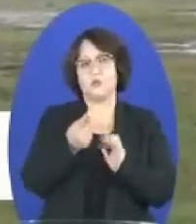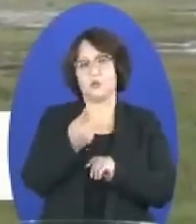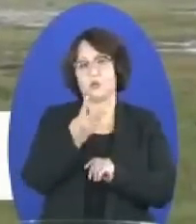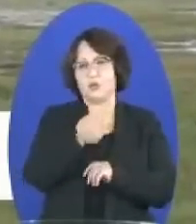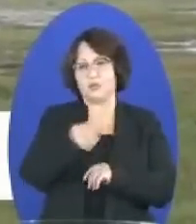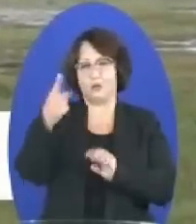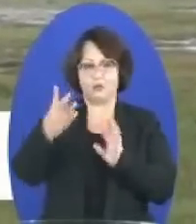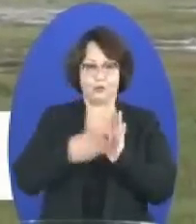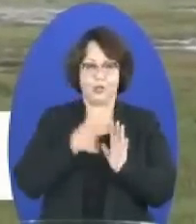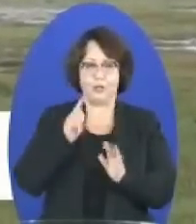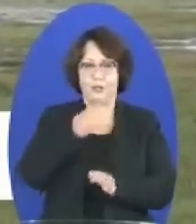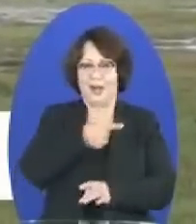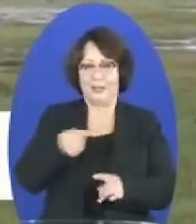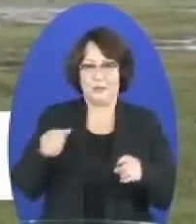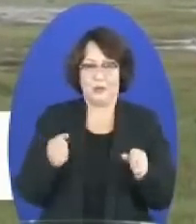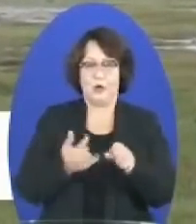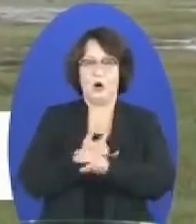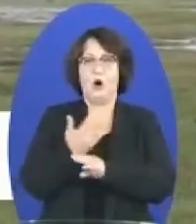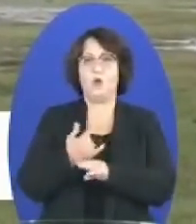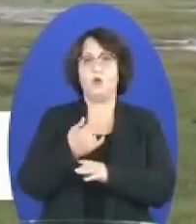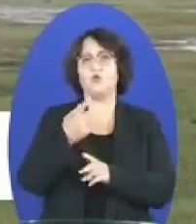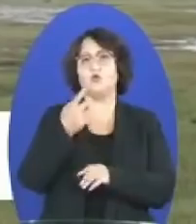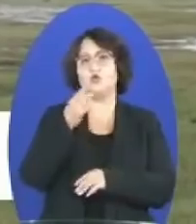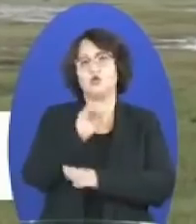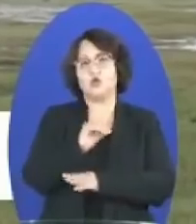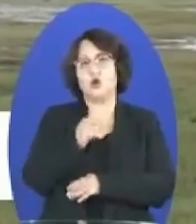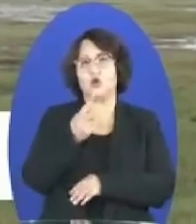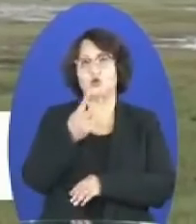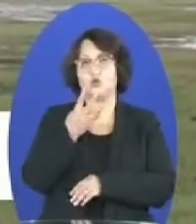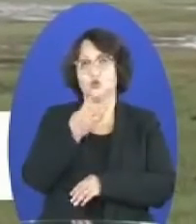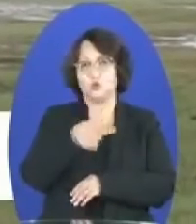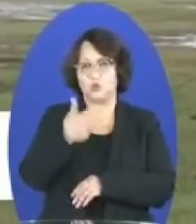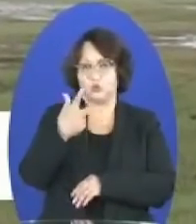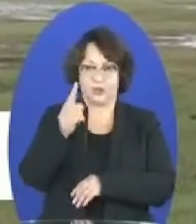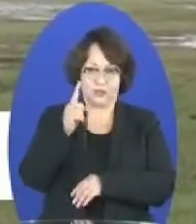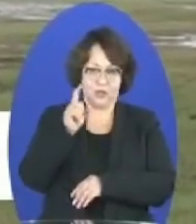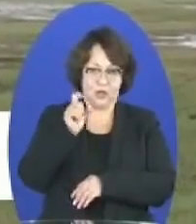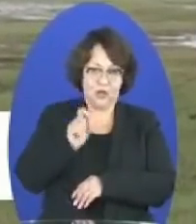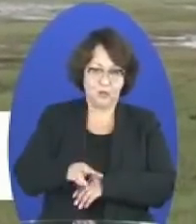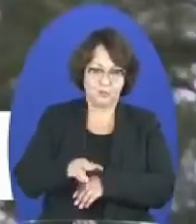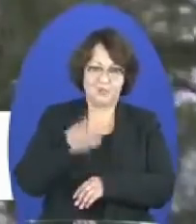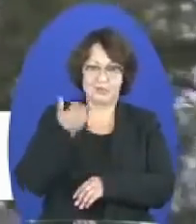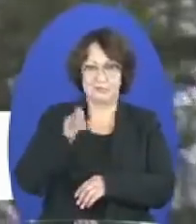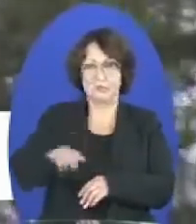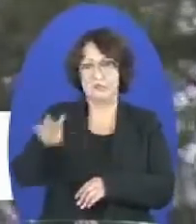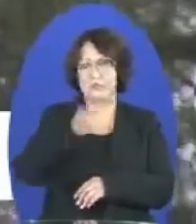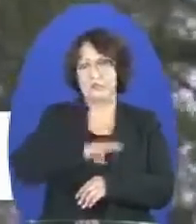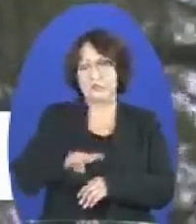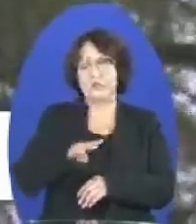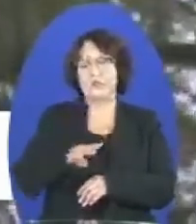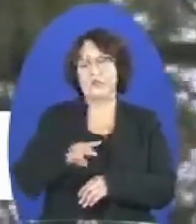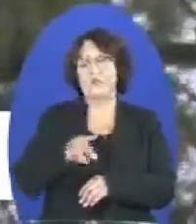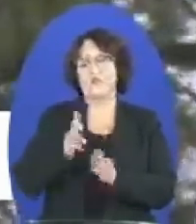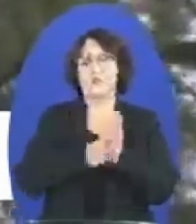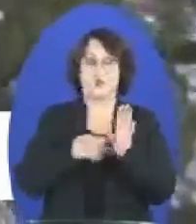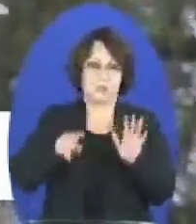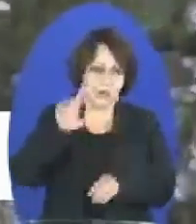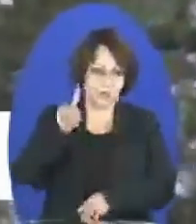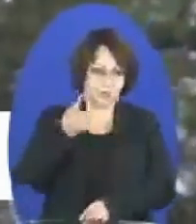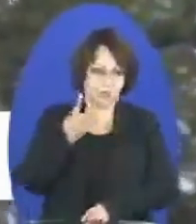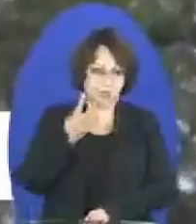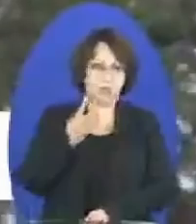нутгаар шөндөө 15-20 градус, өдөртөн 26-31 градус, бусад нутгаар шөндөө 9-14 градус,